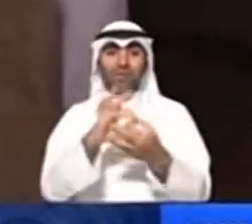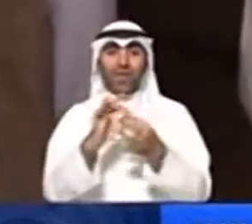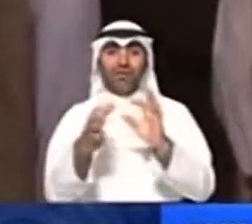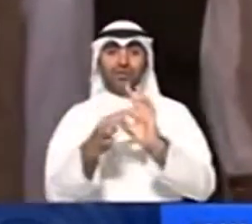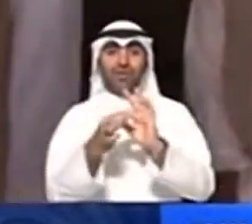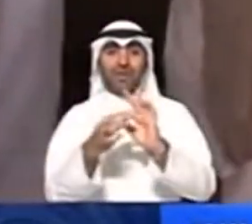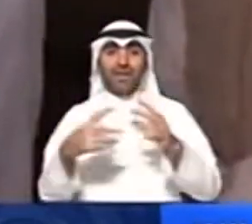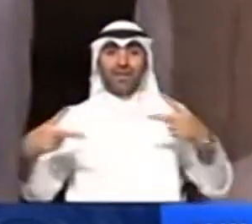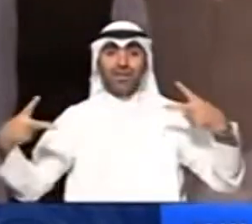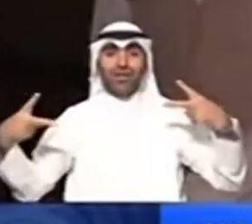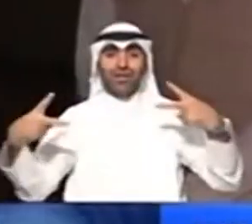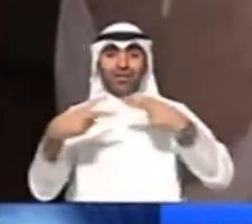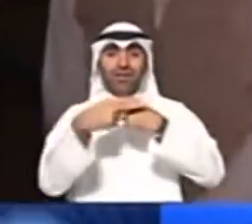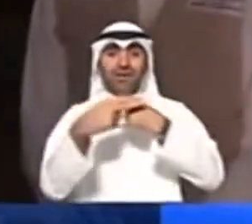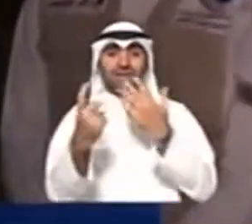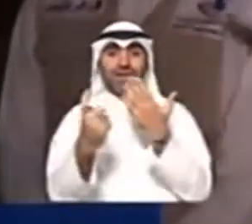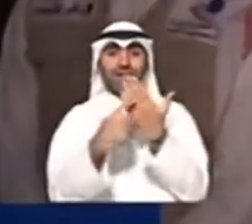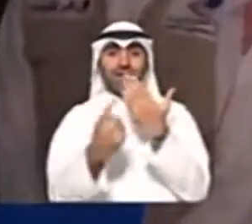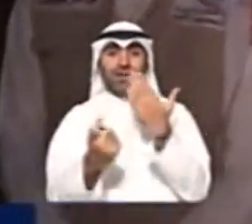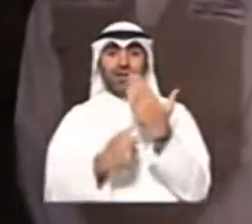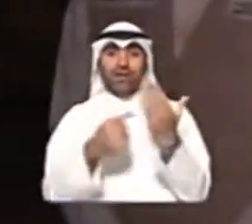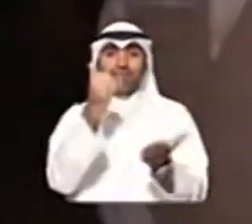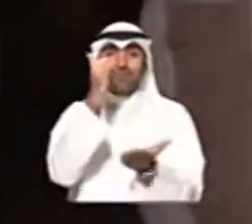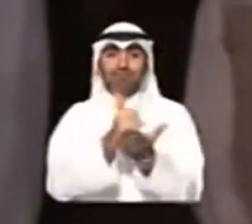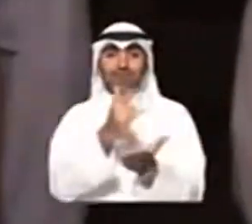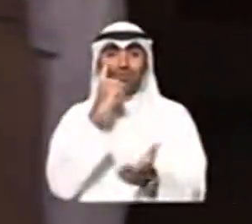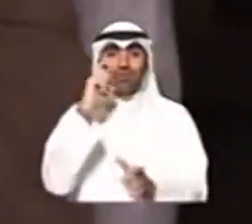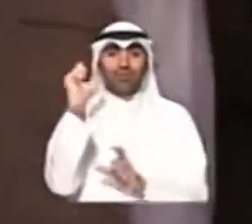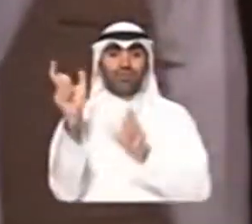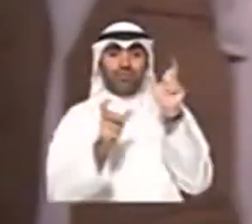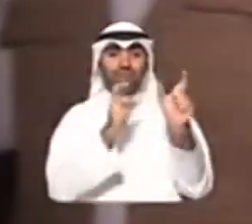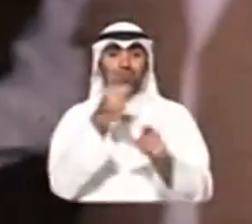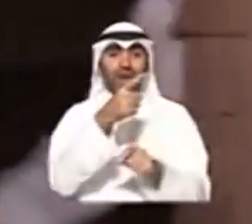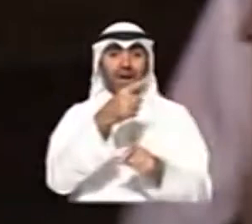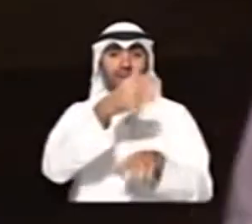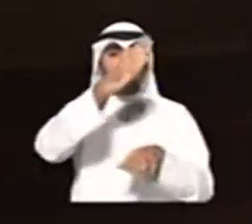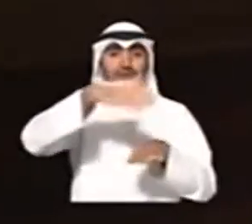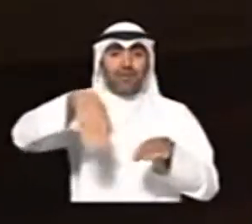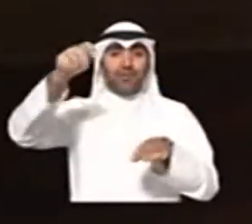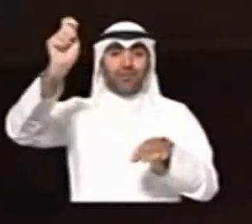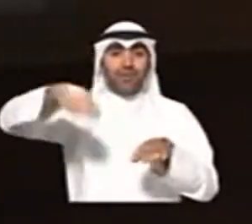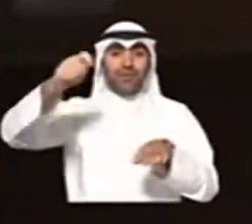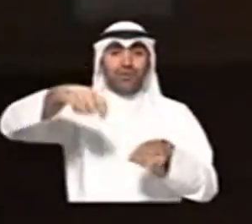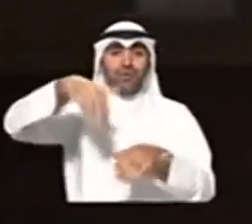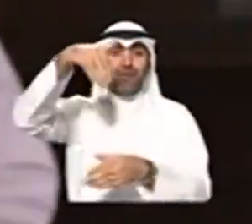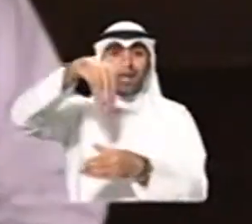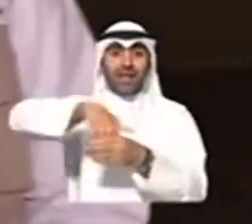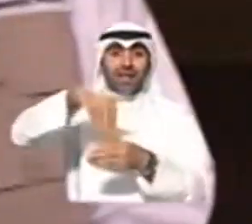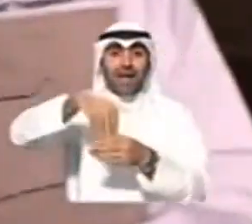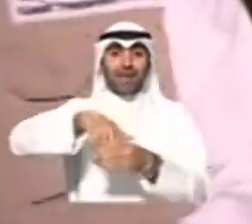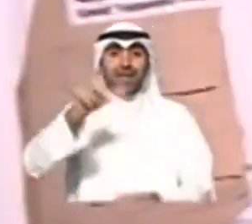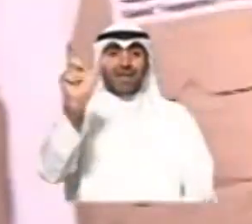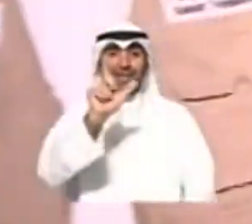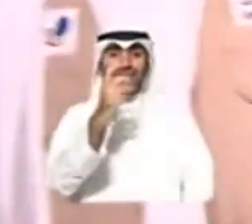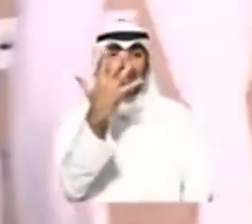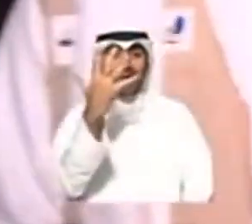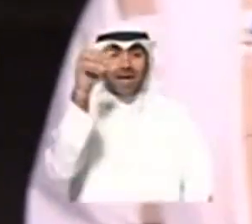2020 متسلحين بالسلاح الوطنية والديمقراطية في مشهد يعبر عن فزعة